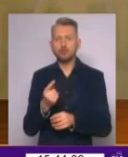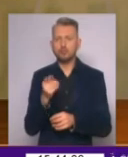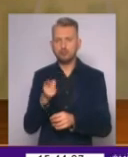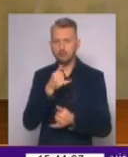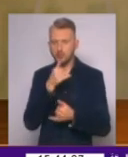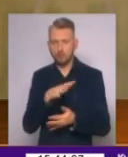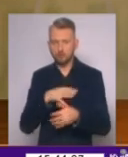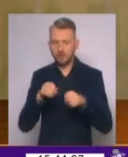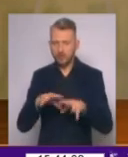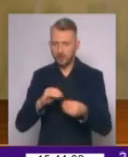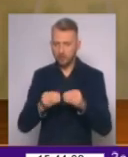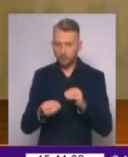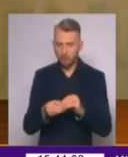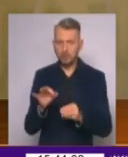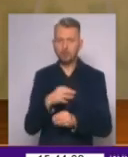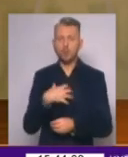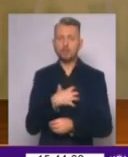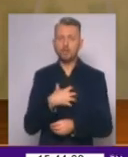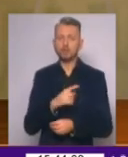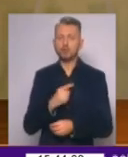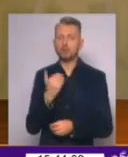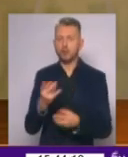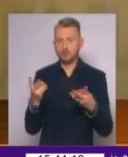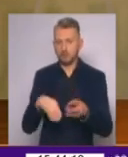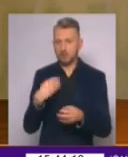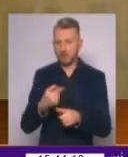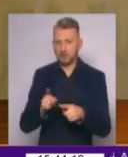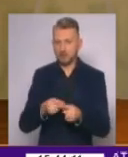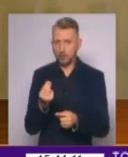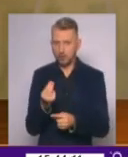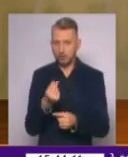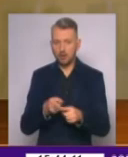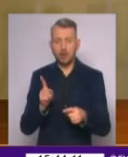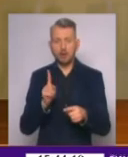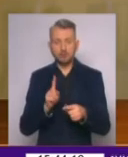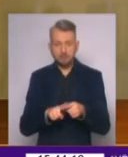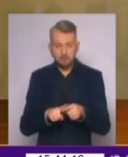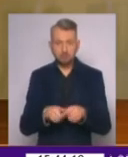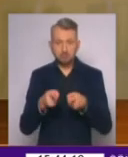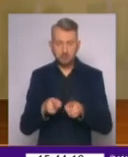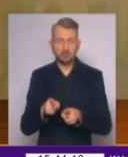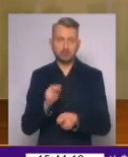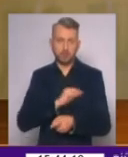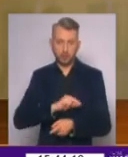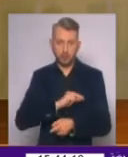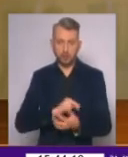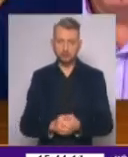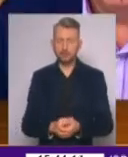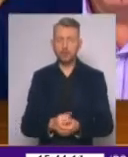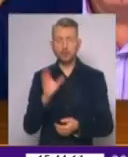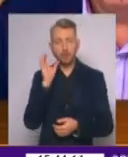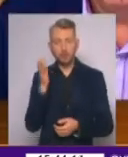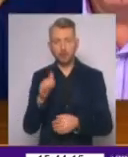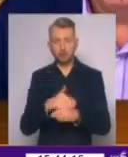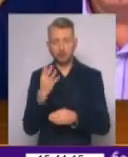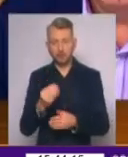бути вирішена, і про те, про важливість того, чому вам слід надати ці кошти. Тобто ось ці ресурси, вони дійсно діють. Зараз слухаємо вас. Добрий день.